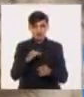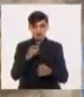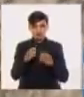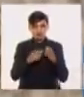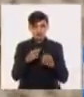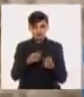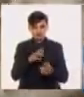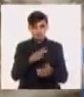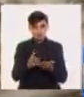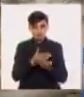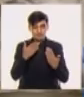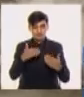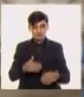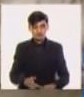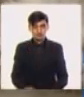оперировали.